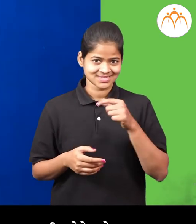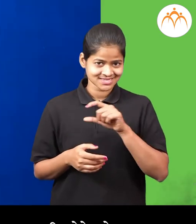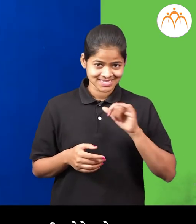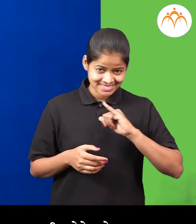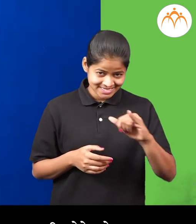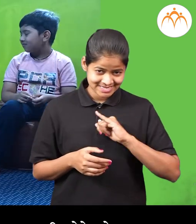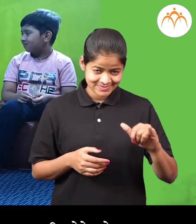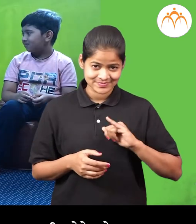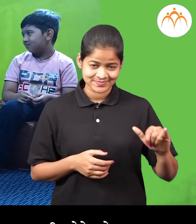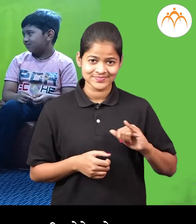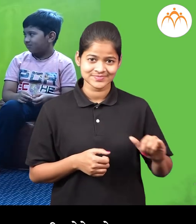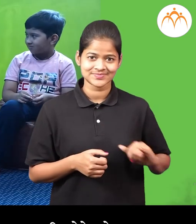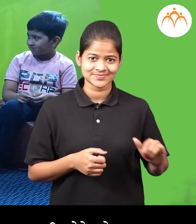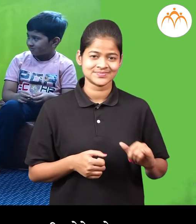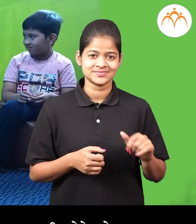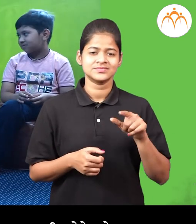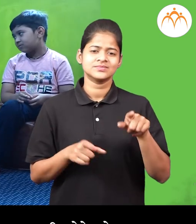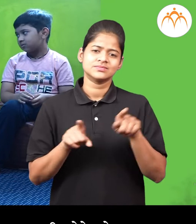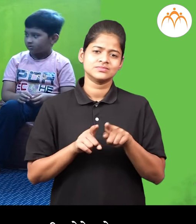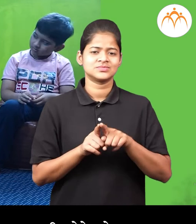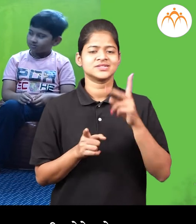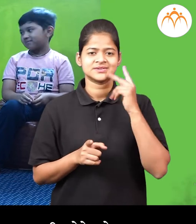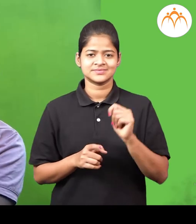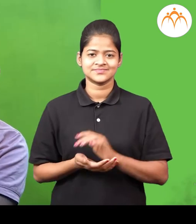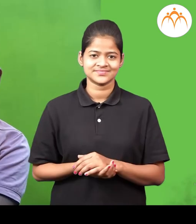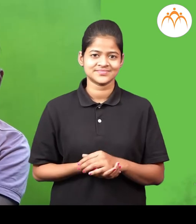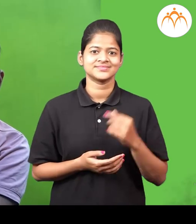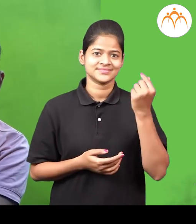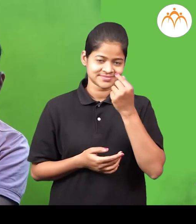चला आता आपन तुमसे डोले आणि हाताची बोटों मोज़ुया